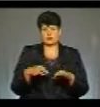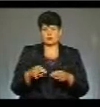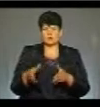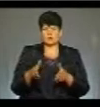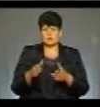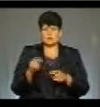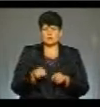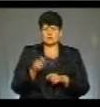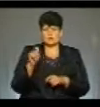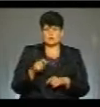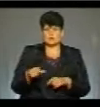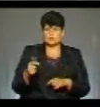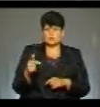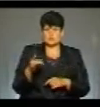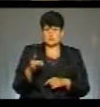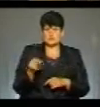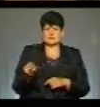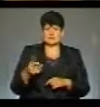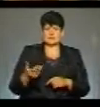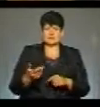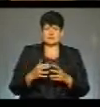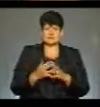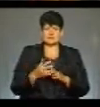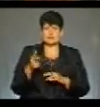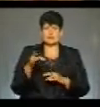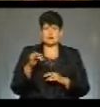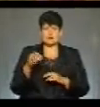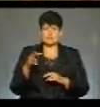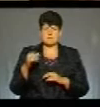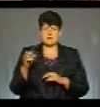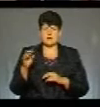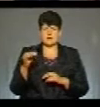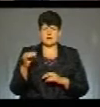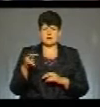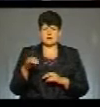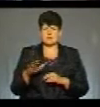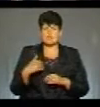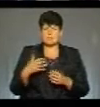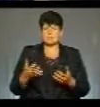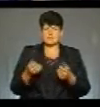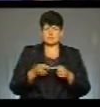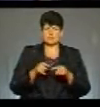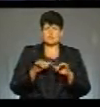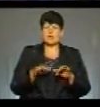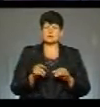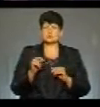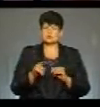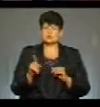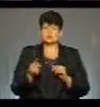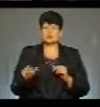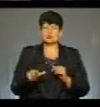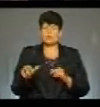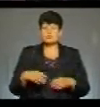з Гусятинського району. Серед них жителька селища Гримайлів Ольга Примак. Я підтримую цю акцію через те, що